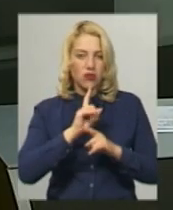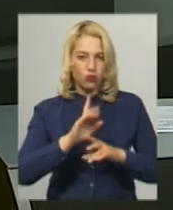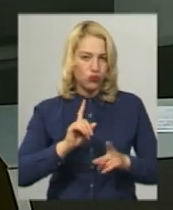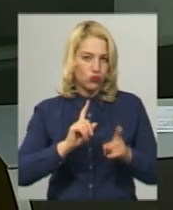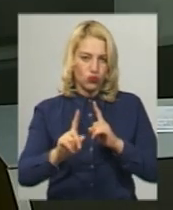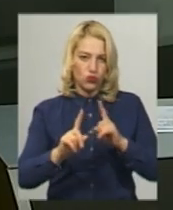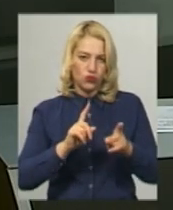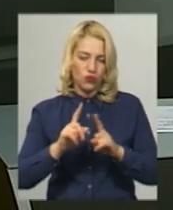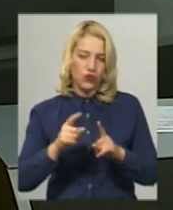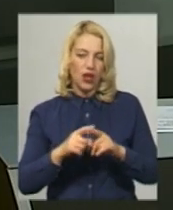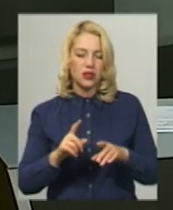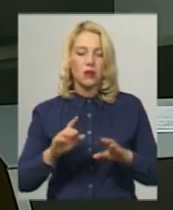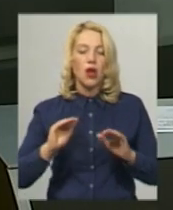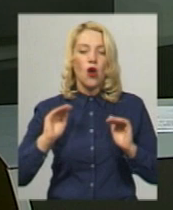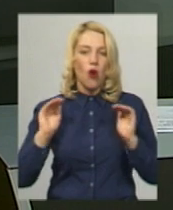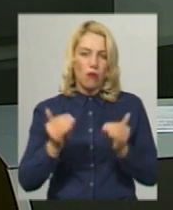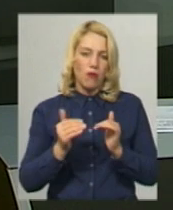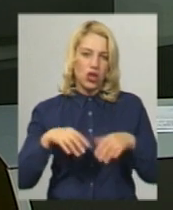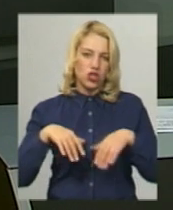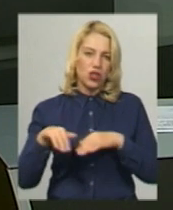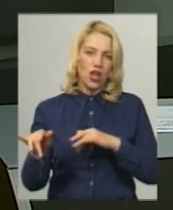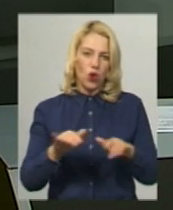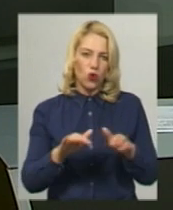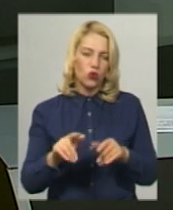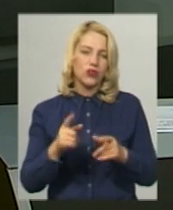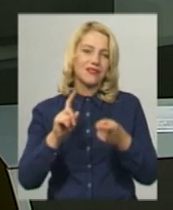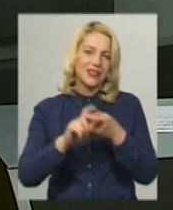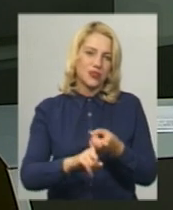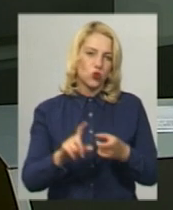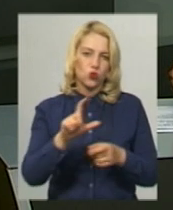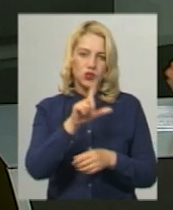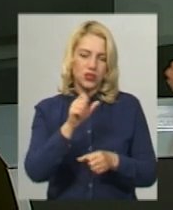Рух транспорту буде обмежено у зв'язку з ремонтними роботами дорожнього покриття.